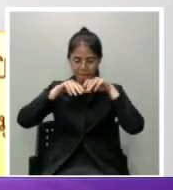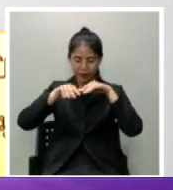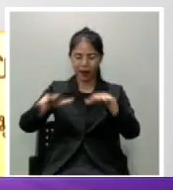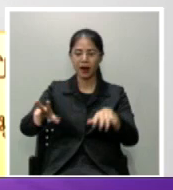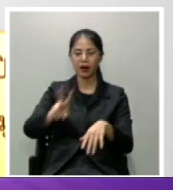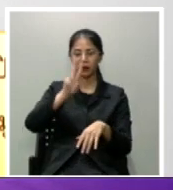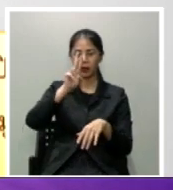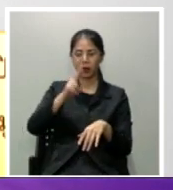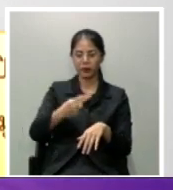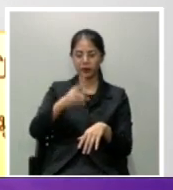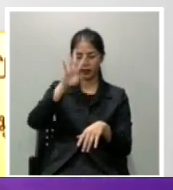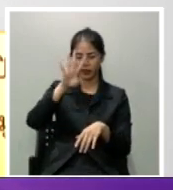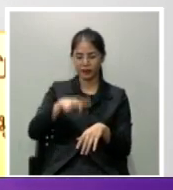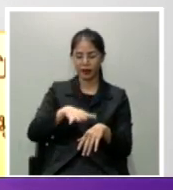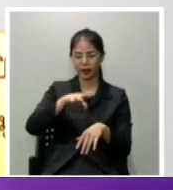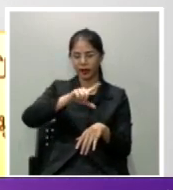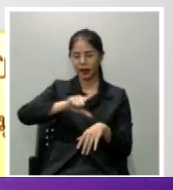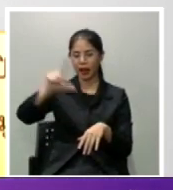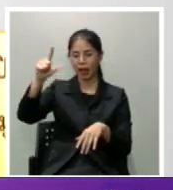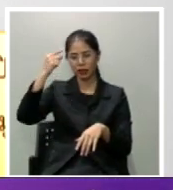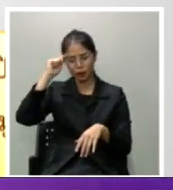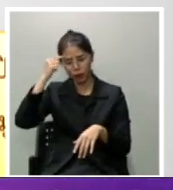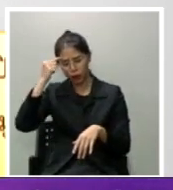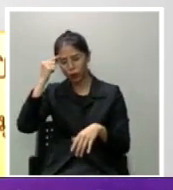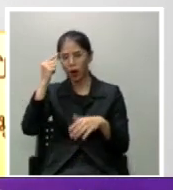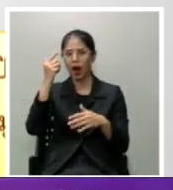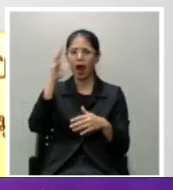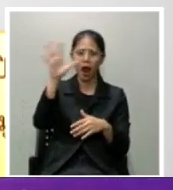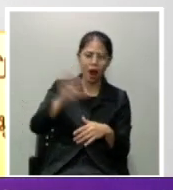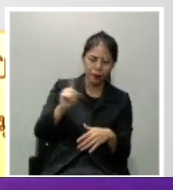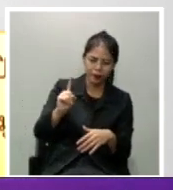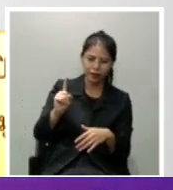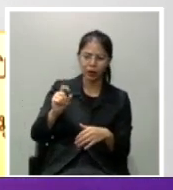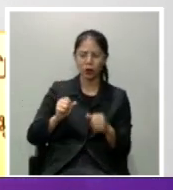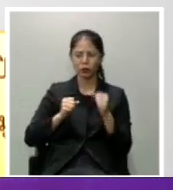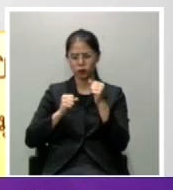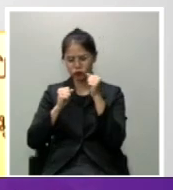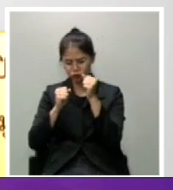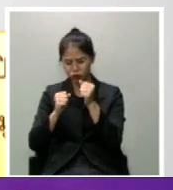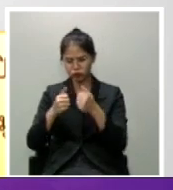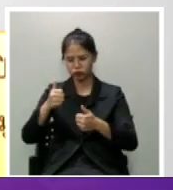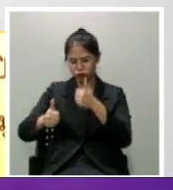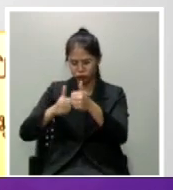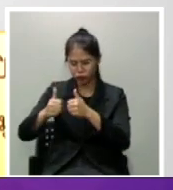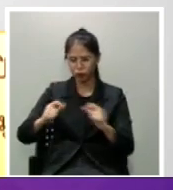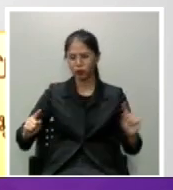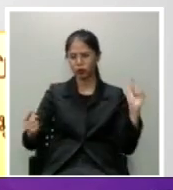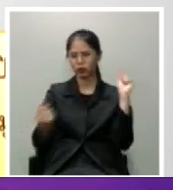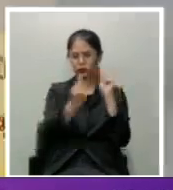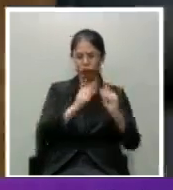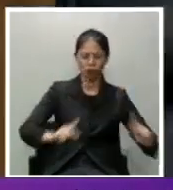านซึ่งไม่รู้ตัวเลขนี้มาจากไหนยังจะต้องสู้กันต่อไปด้วยความสามารถกระทรวงพาณิชย์และกระทรวงการต่างประเ